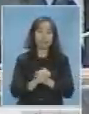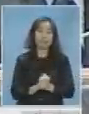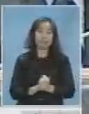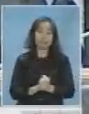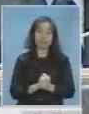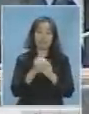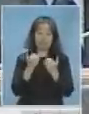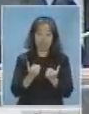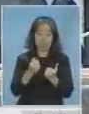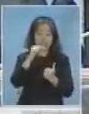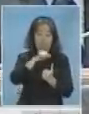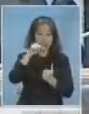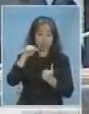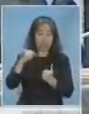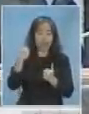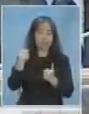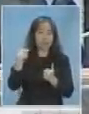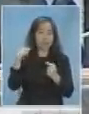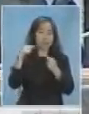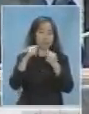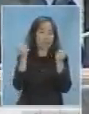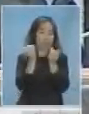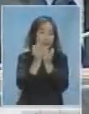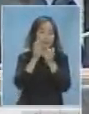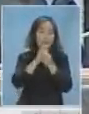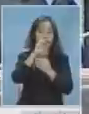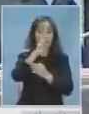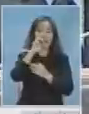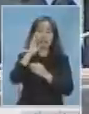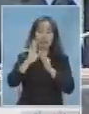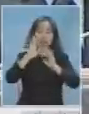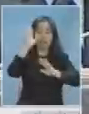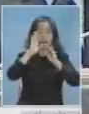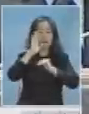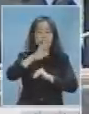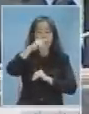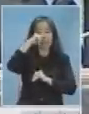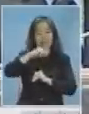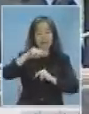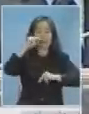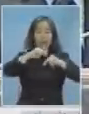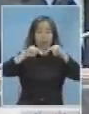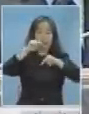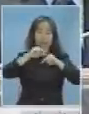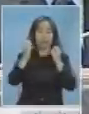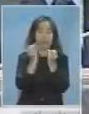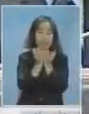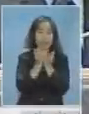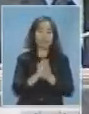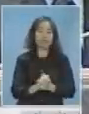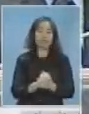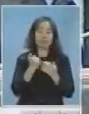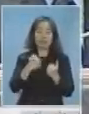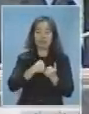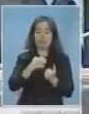ซึ่งตรงนี้มันมีผลโดยตรงต่อระบอบประชาธิปไตยของประเทศไทยนะครับท่านประธานครับเพราะฉะนั้นตรงนี้ผมไม่อ